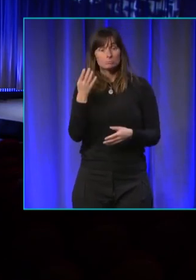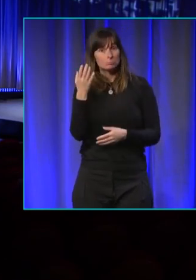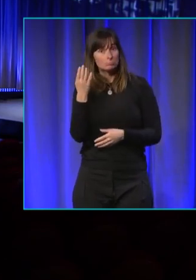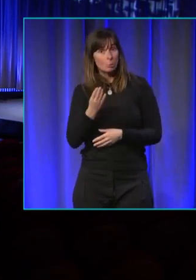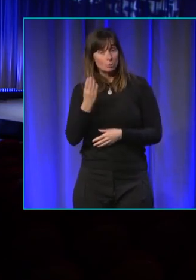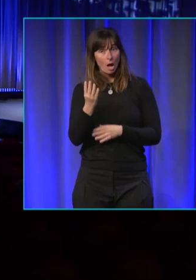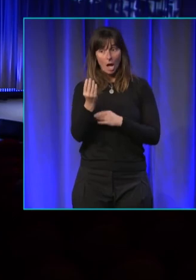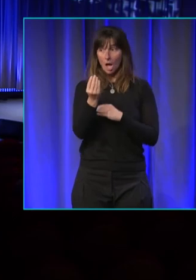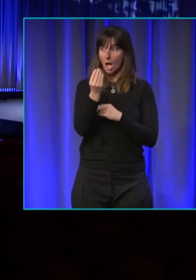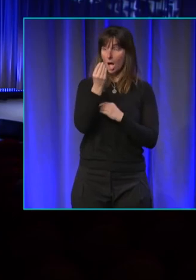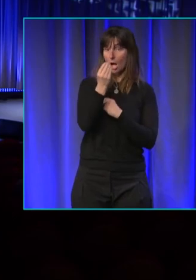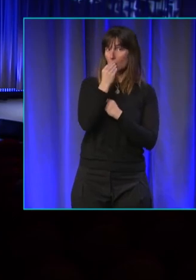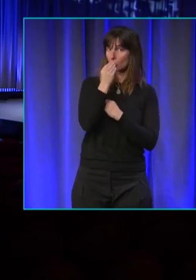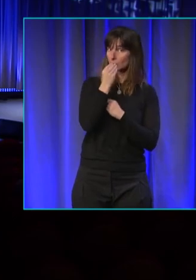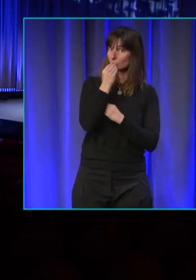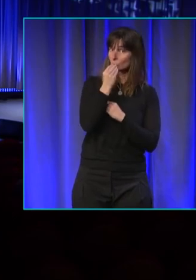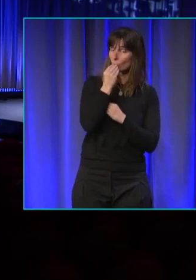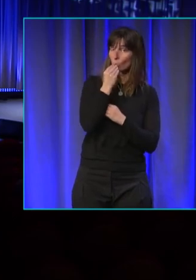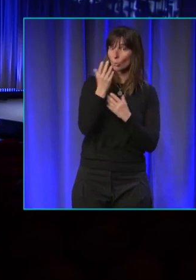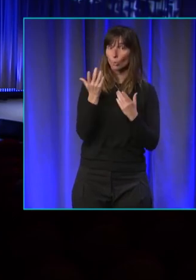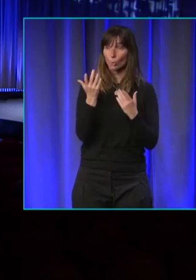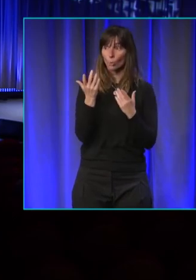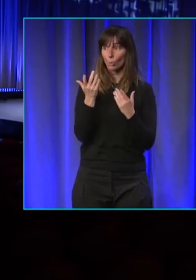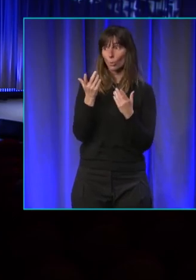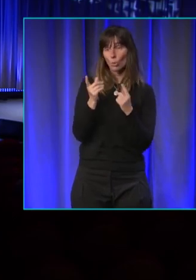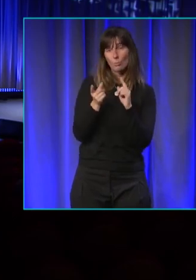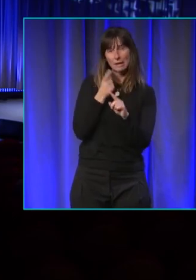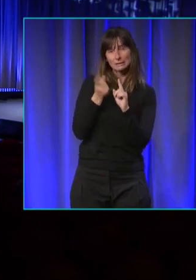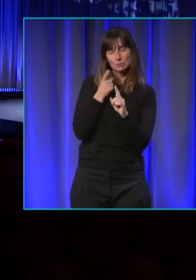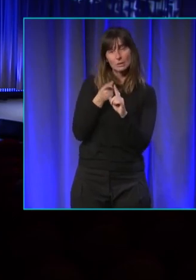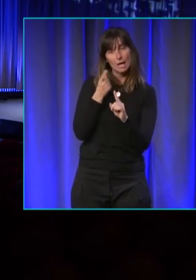envisager avant un effort de,